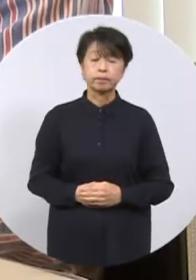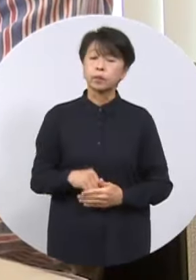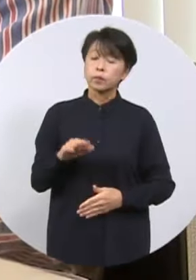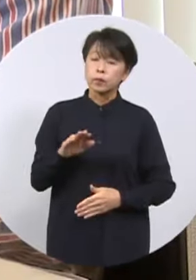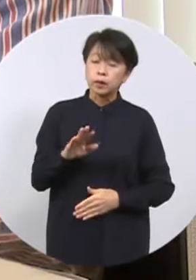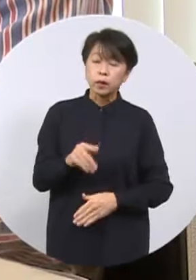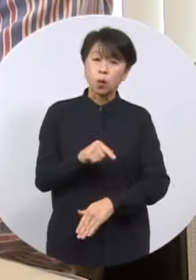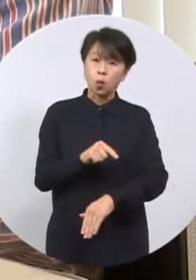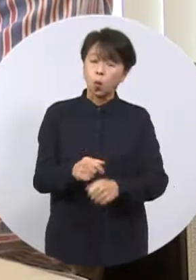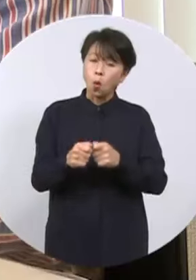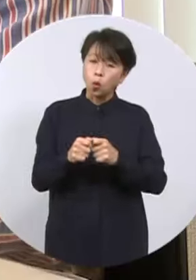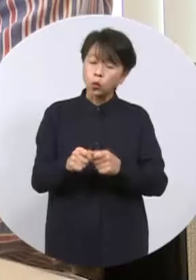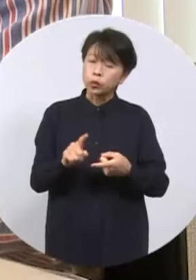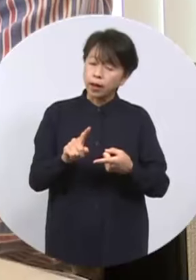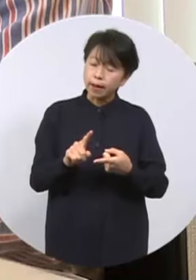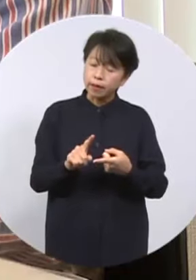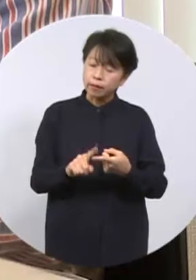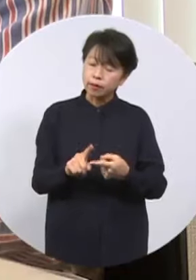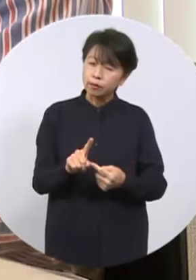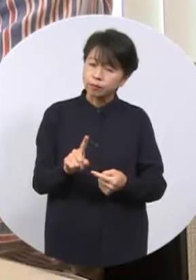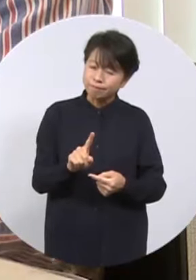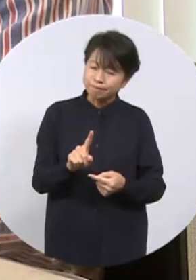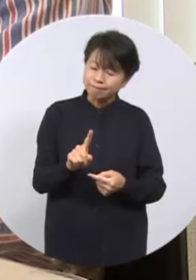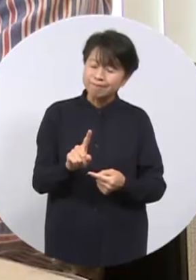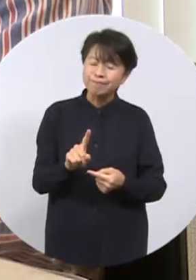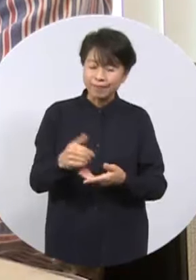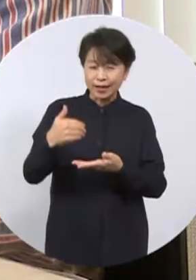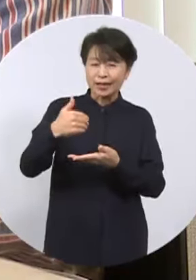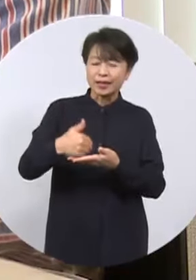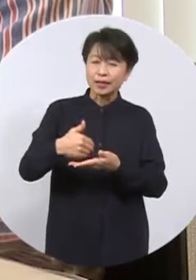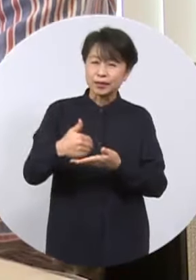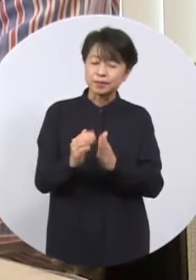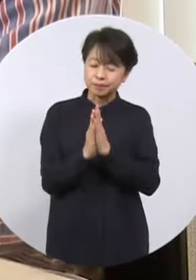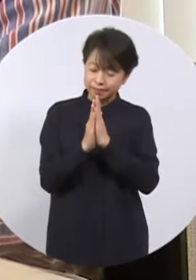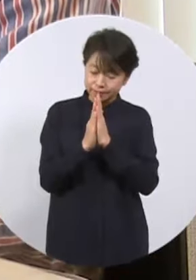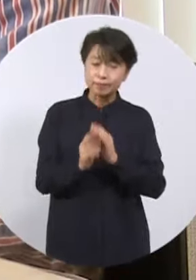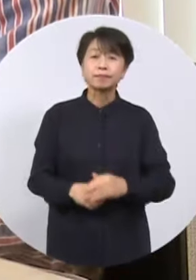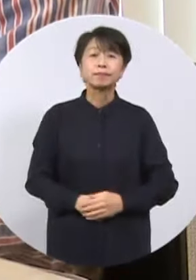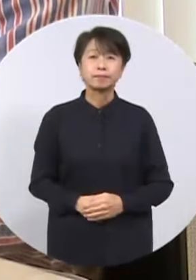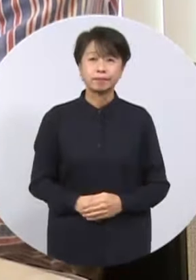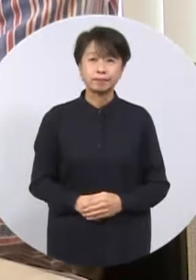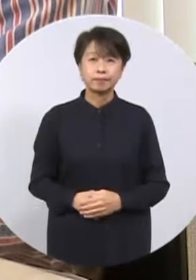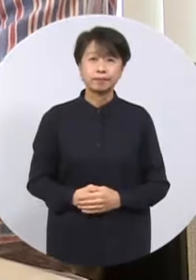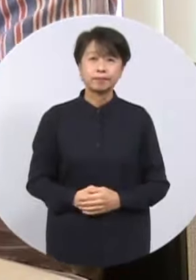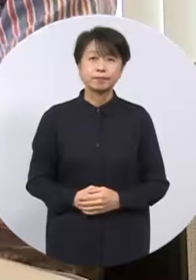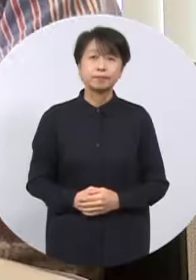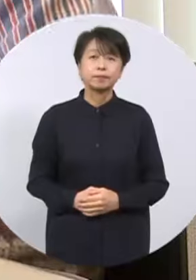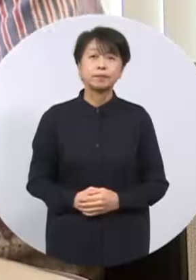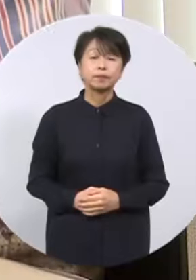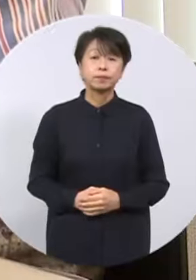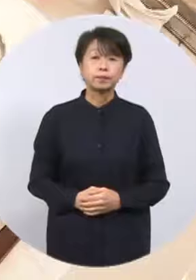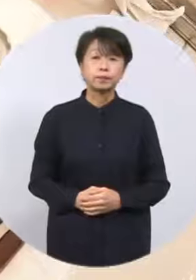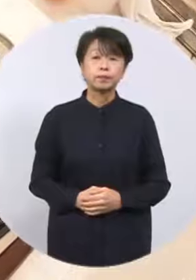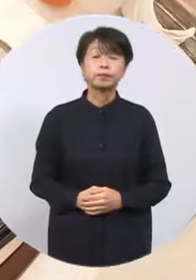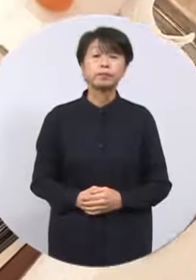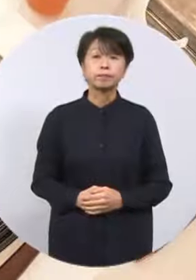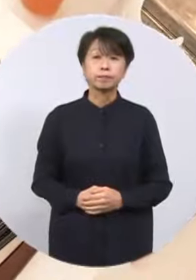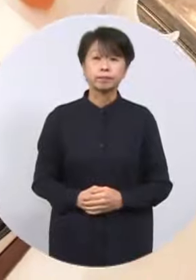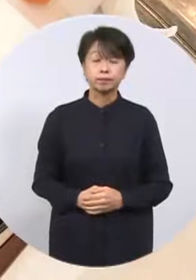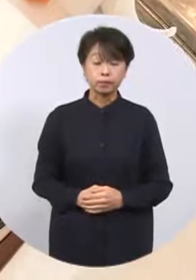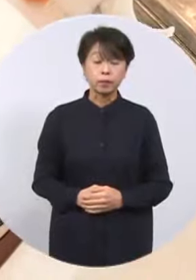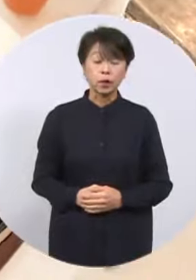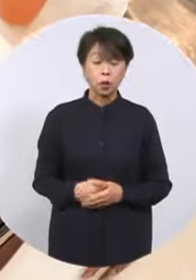具体的にどういうものなのかってわからない方結構いらっしゃると思うんですけど、はい、どんなものなのか教えていただけますか。 ここにあるのをご覧いただくと